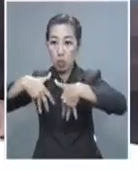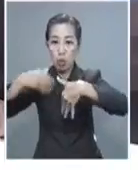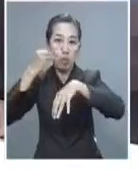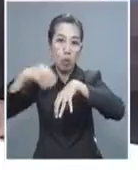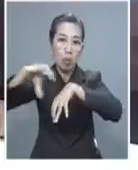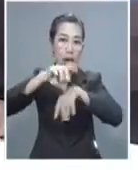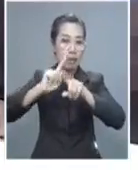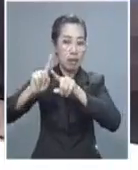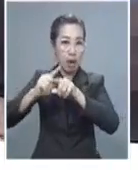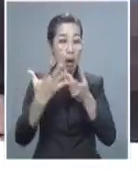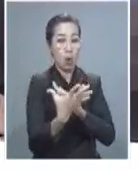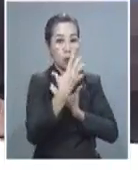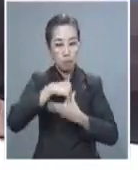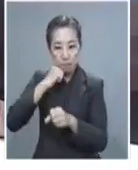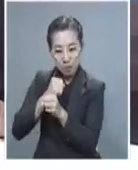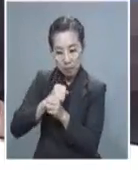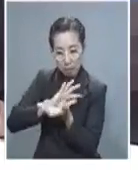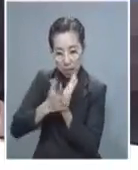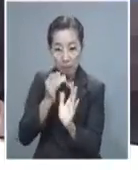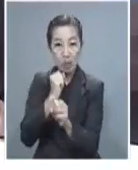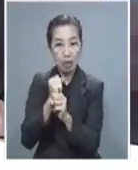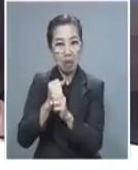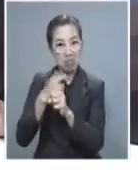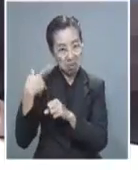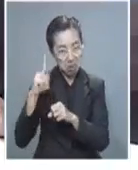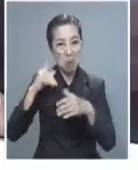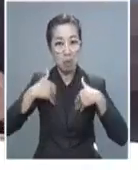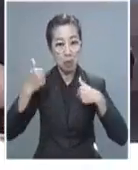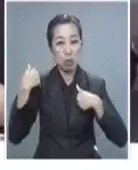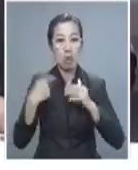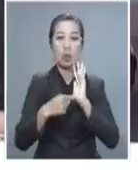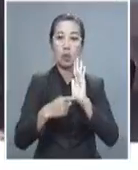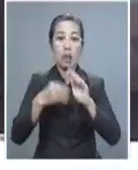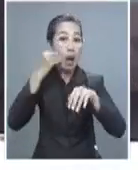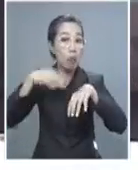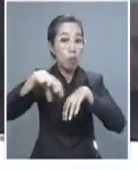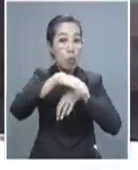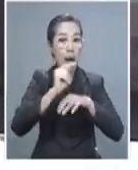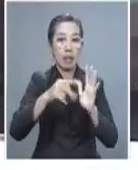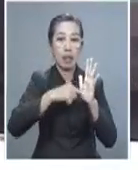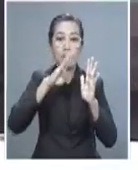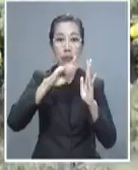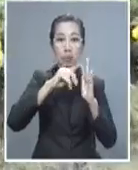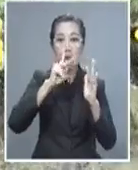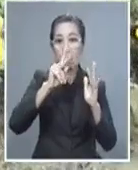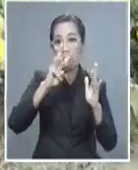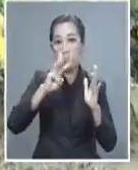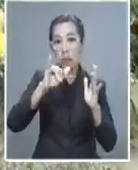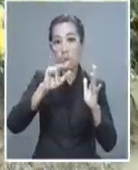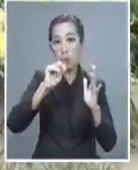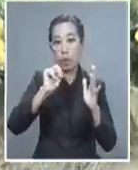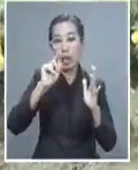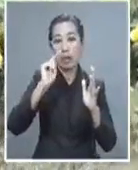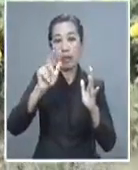ช้เนี่ยเกิดประโยชน์สร้างความสุขให้กับชุมชนอย่างเช่นที่หมู่บ้านทับเกวียนทองนะครับหมู่บ้านทับเกวียนทองเนี่ยอยู่